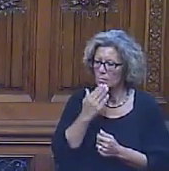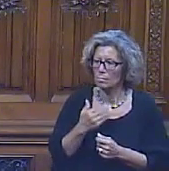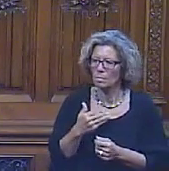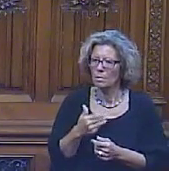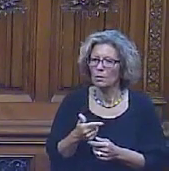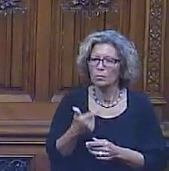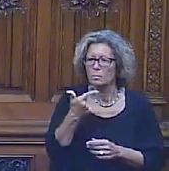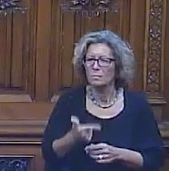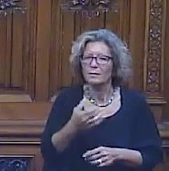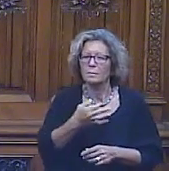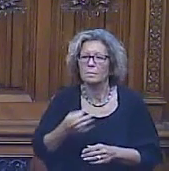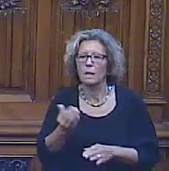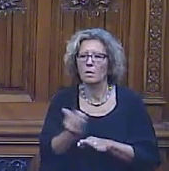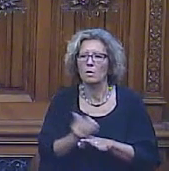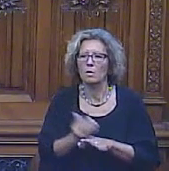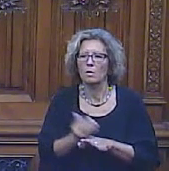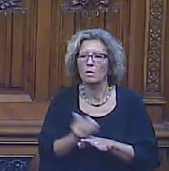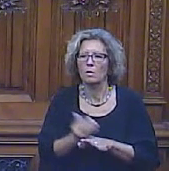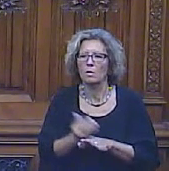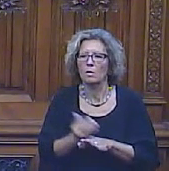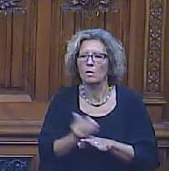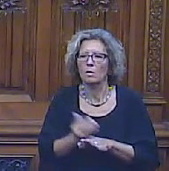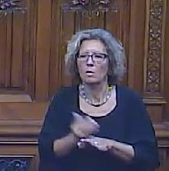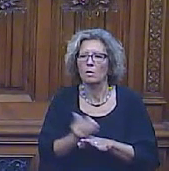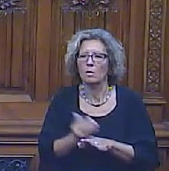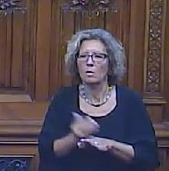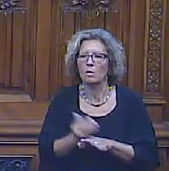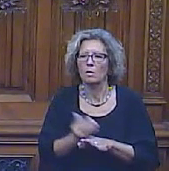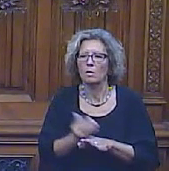20 Tage vor einer Veränderung?